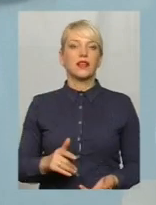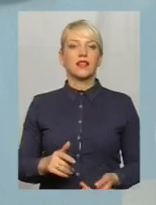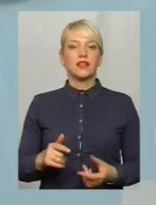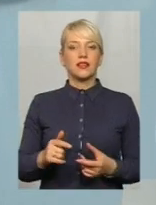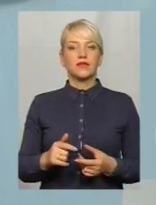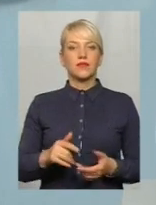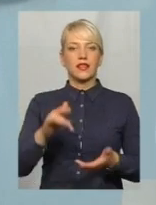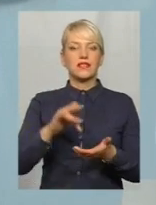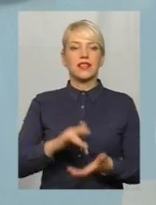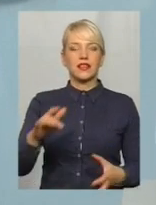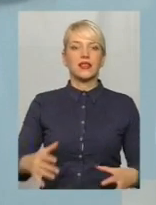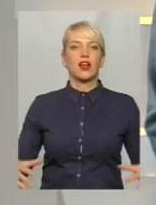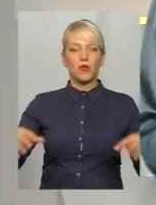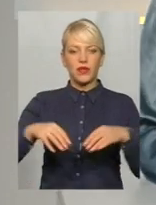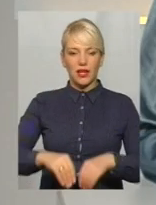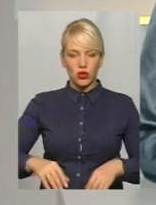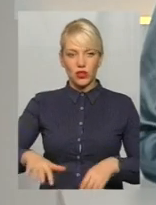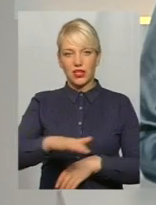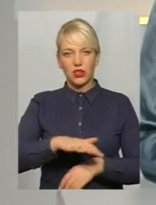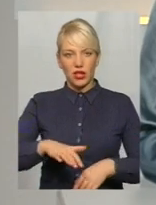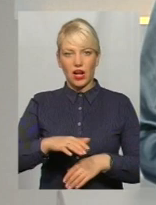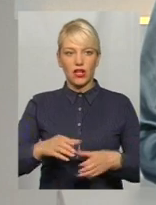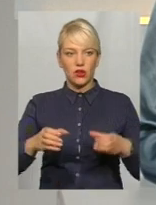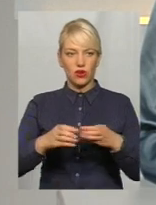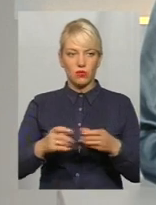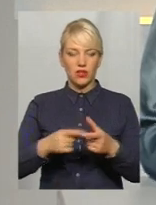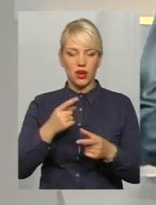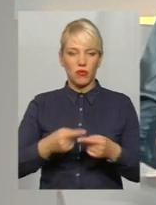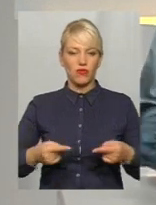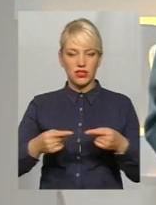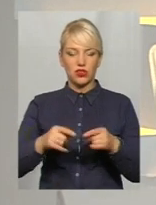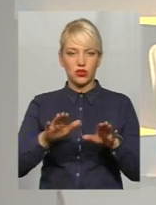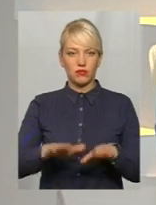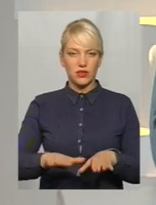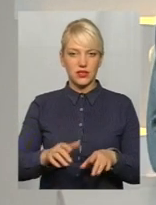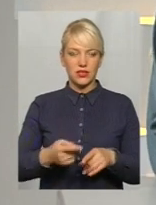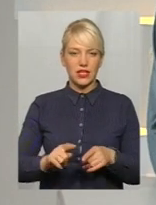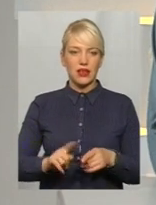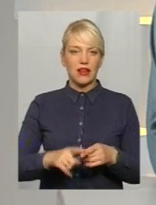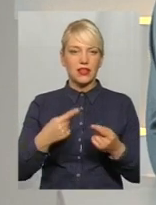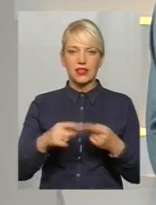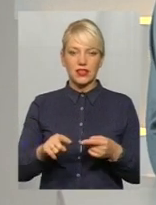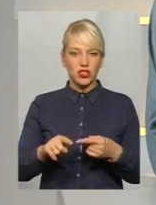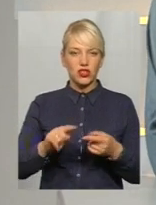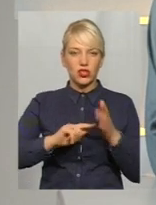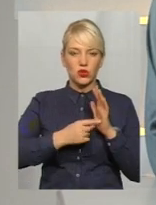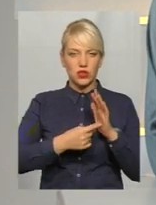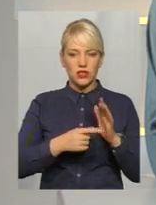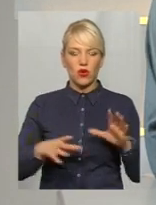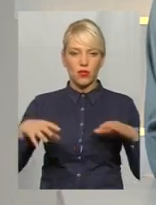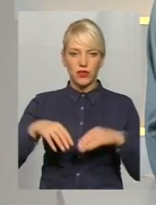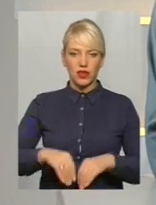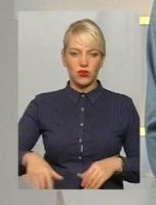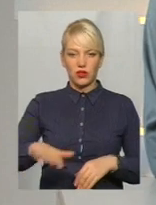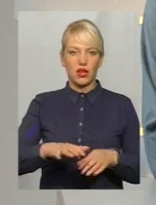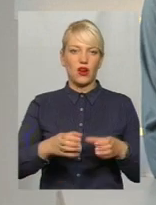в центрі об'єднаної тергромади або ж в визначеному місті, можливо, в якійсь іншій точці об'єднаної